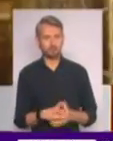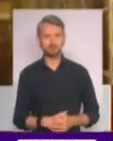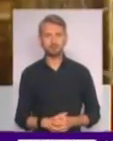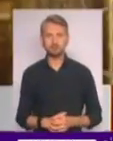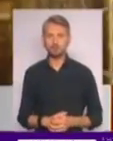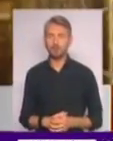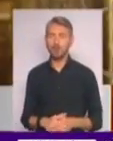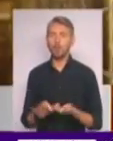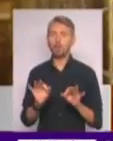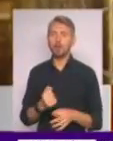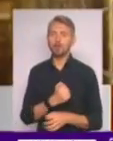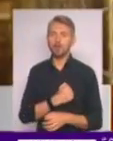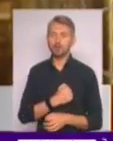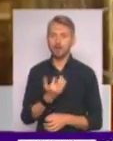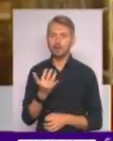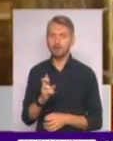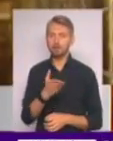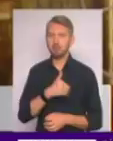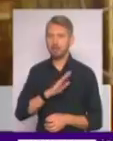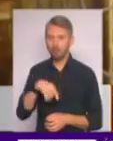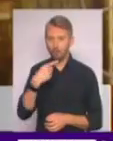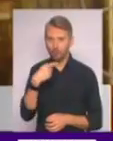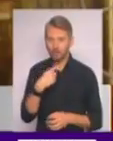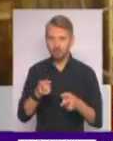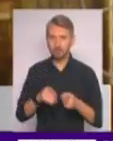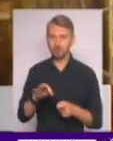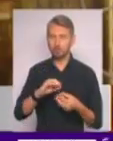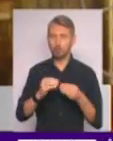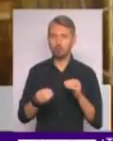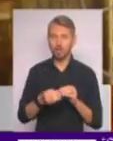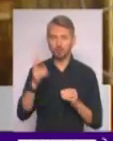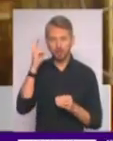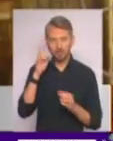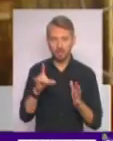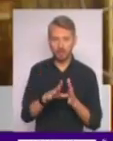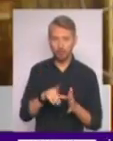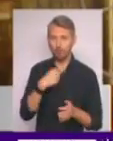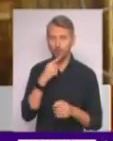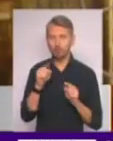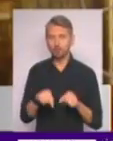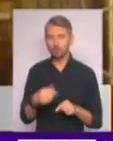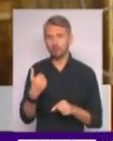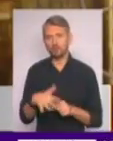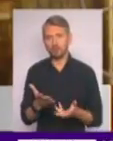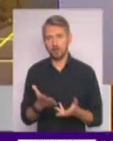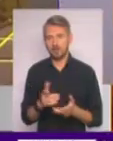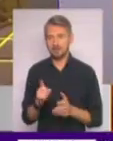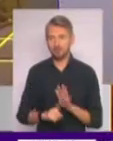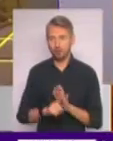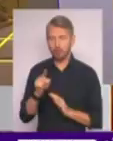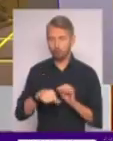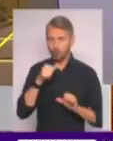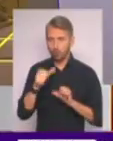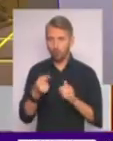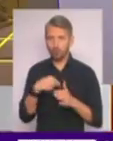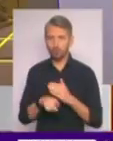а однак, на жаль, скільки б ми не говорили, ми насправді про проблематику «Київенерго» говоримо тут вже, ну, власне кажучи, з початку цього року, тому